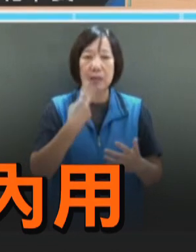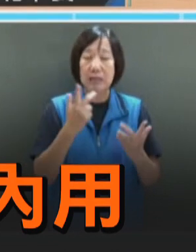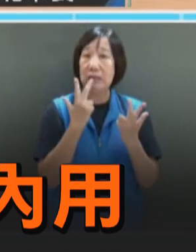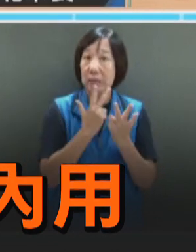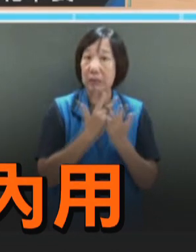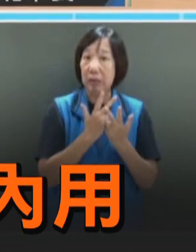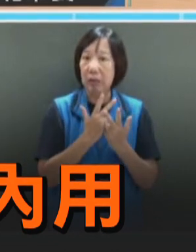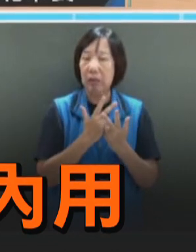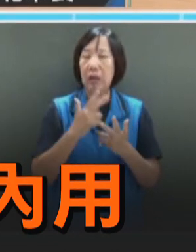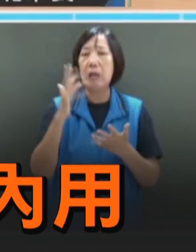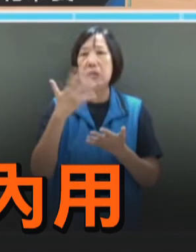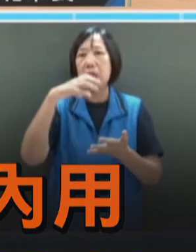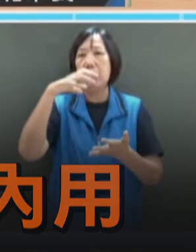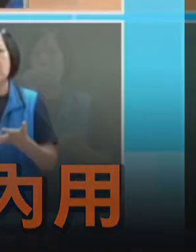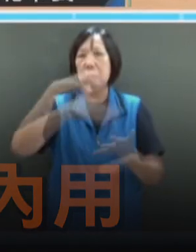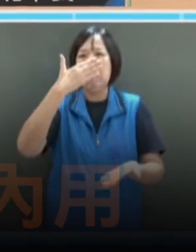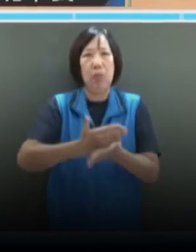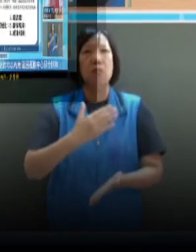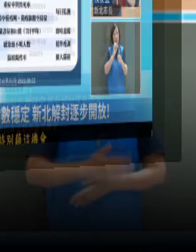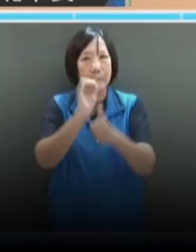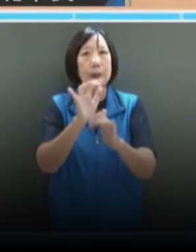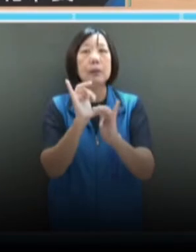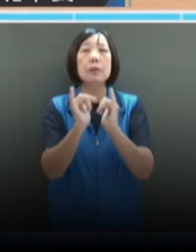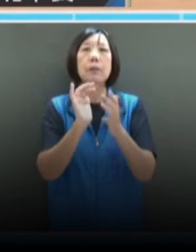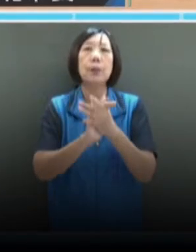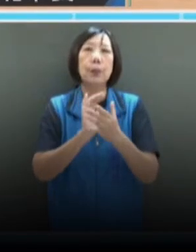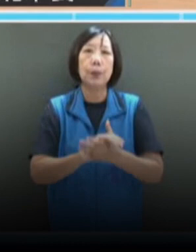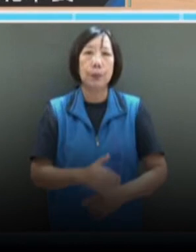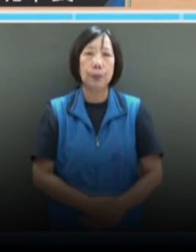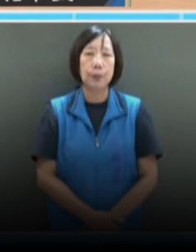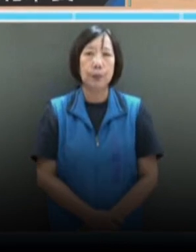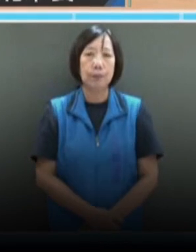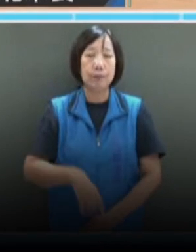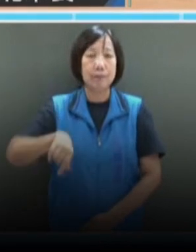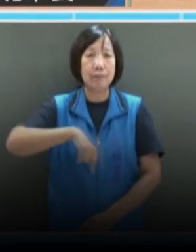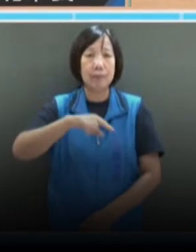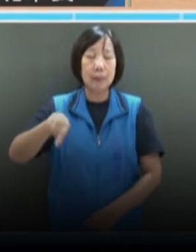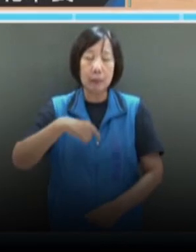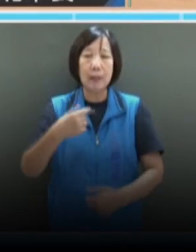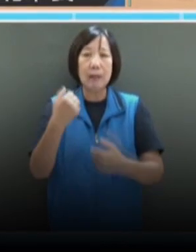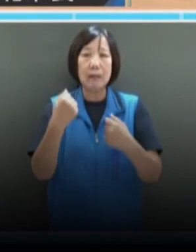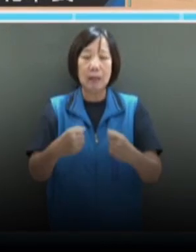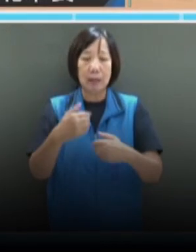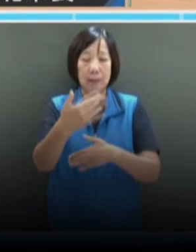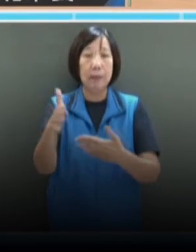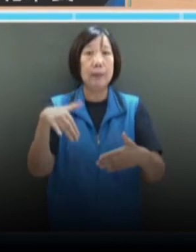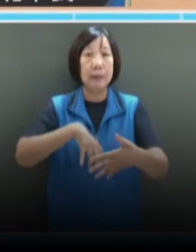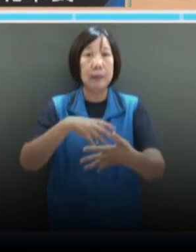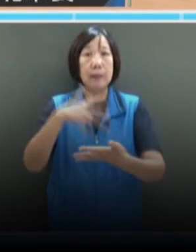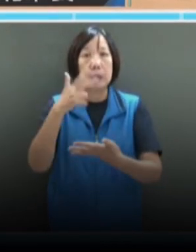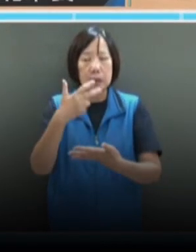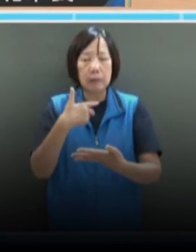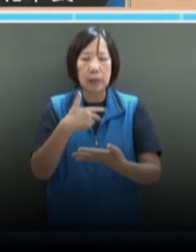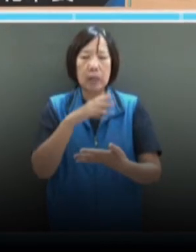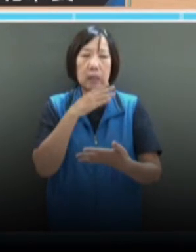内用一定暂停，因为餐饮内用涉及到双北一个共同